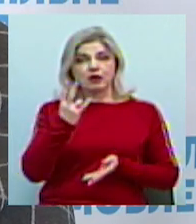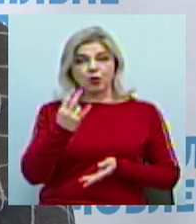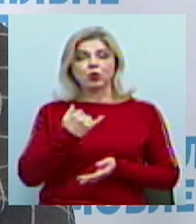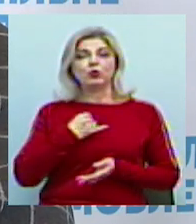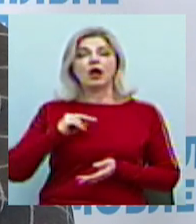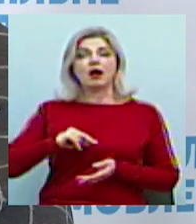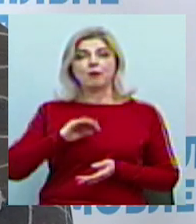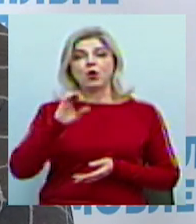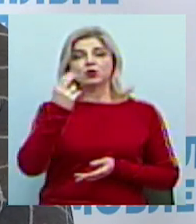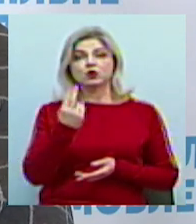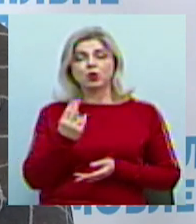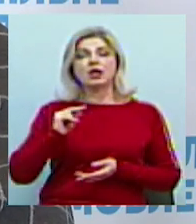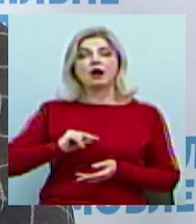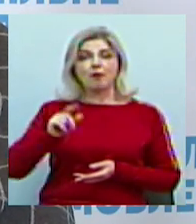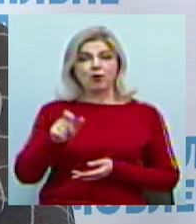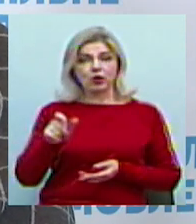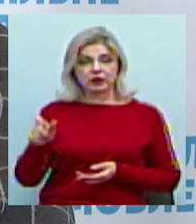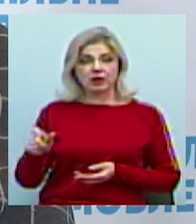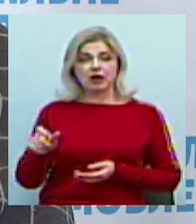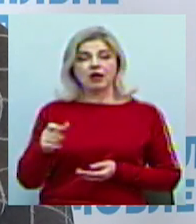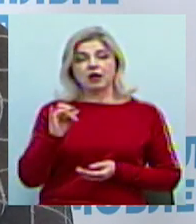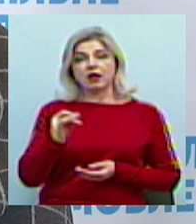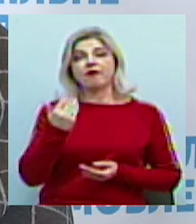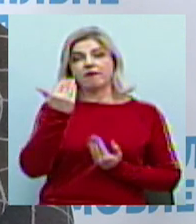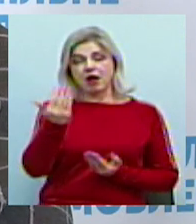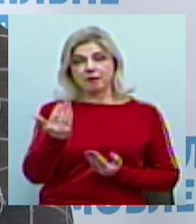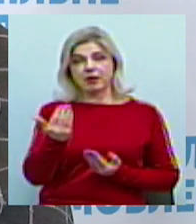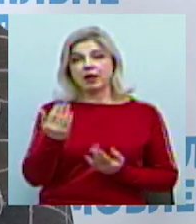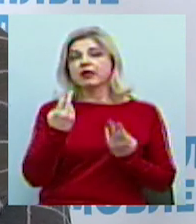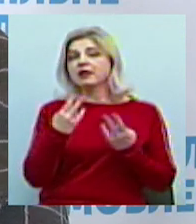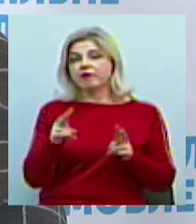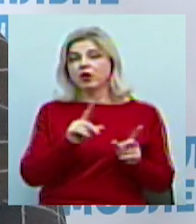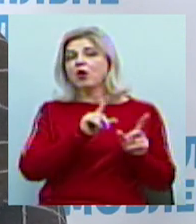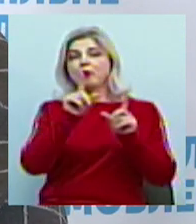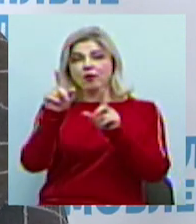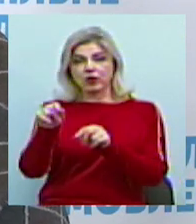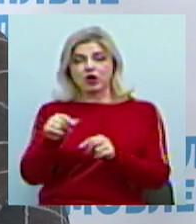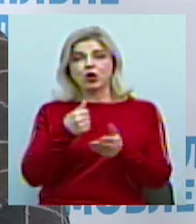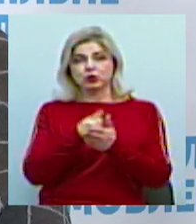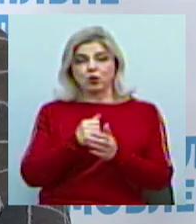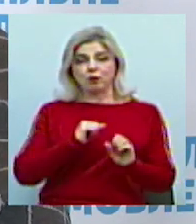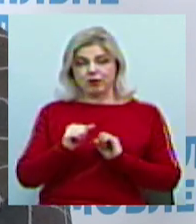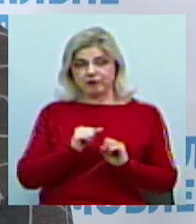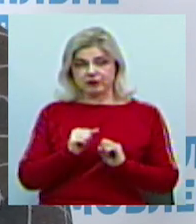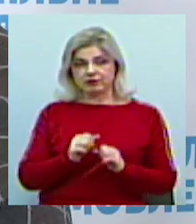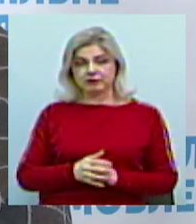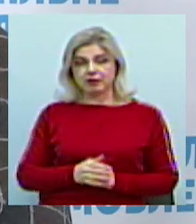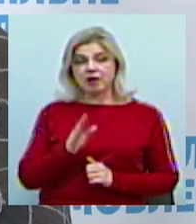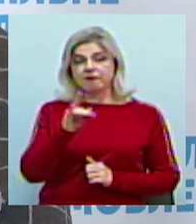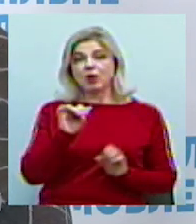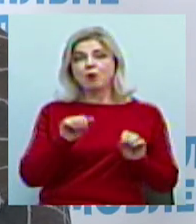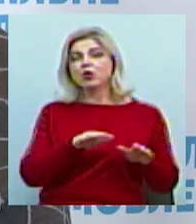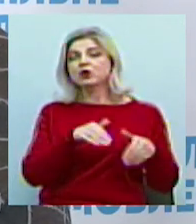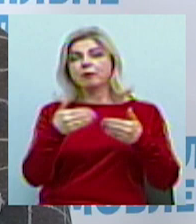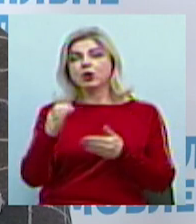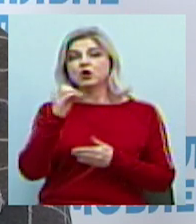працюють соціальні працівники відповідні, і вам не потрібно їхати безпосередньо до управління соціального захисту. Ви можете звернутися